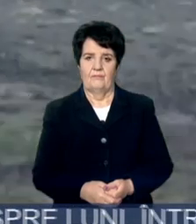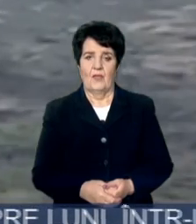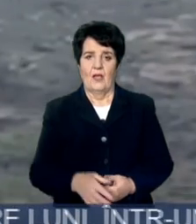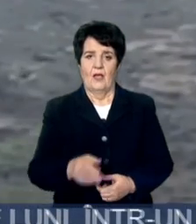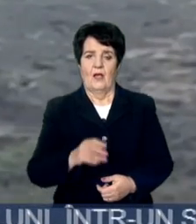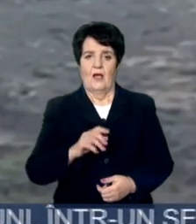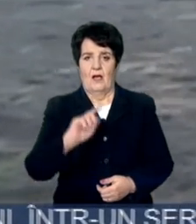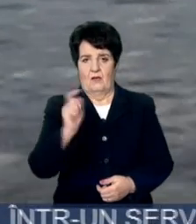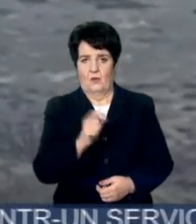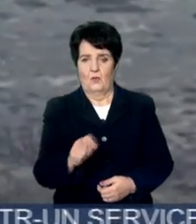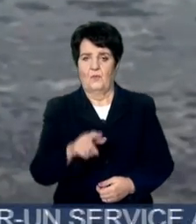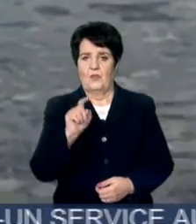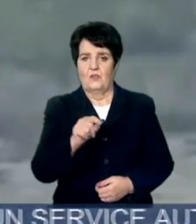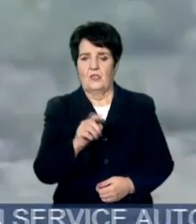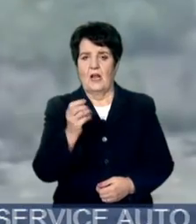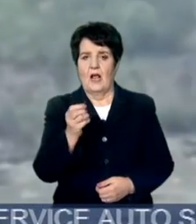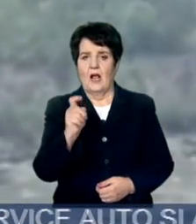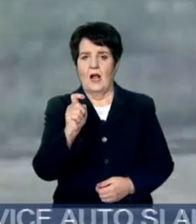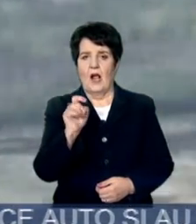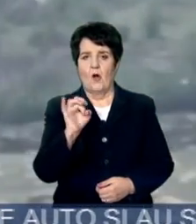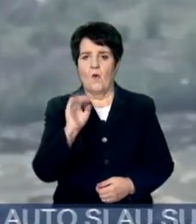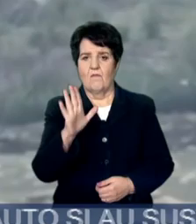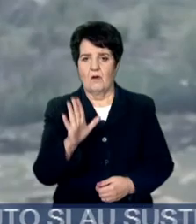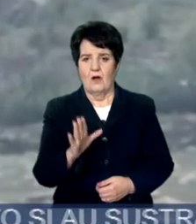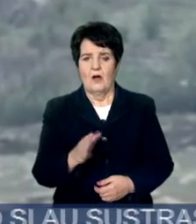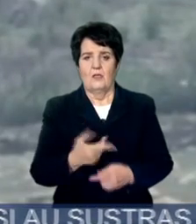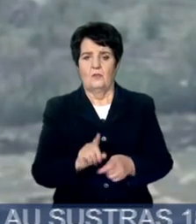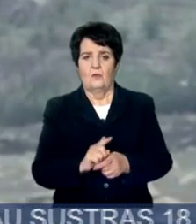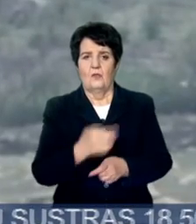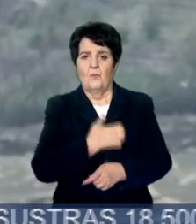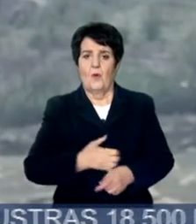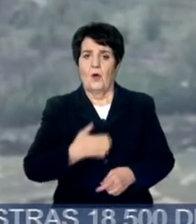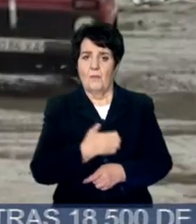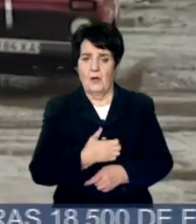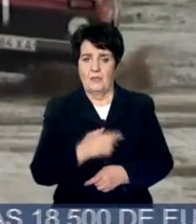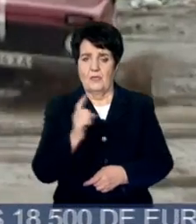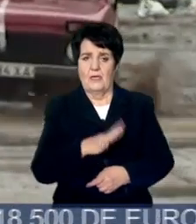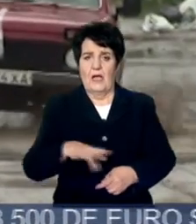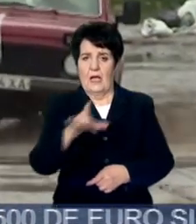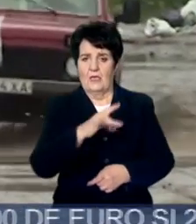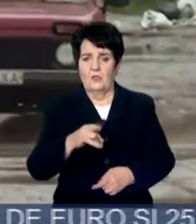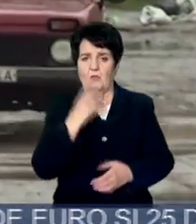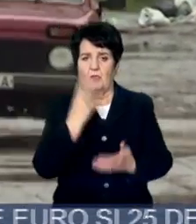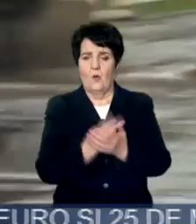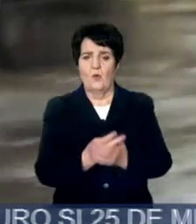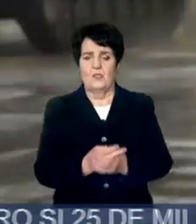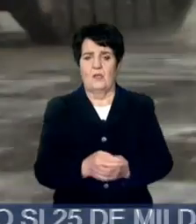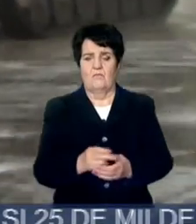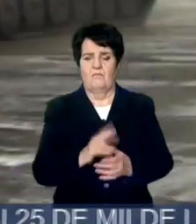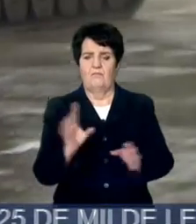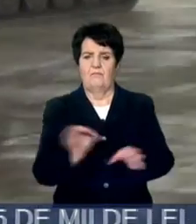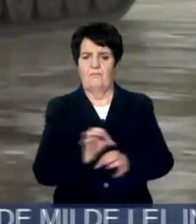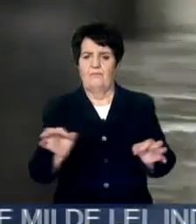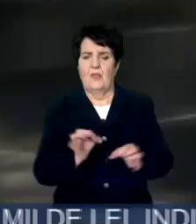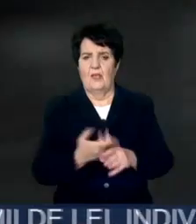Lupte crâncene se duc și în regiunea Harkov. În orașul Kupiansk, nod feroviar important din estul regiunii, se aud frecvent focuri de armă și explozii.